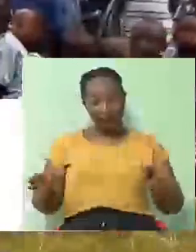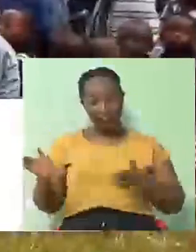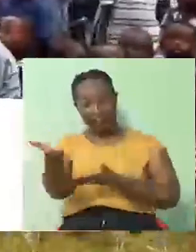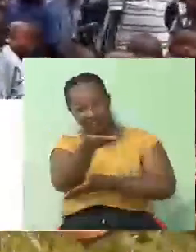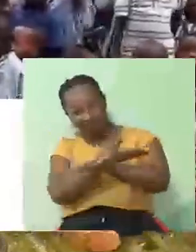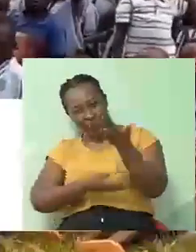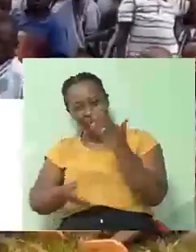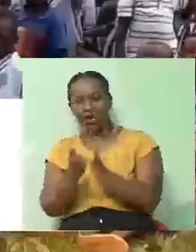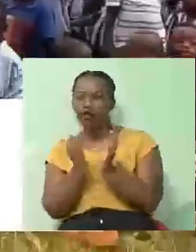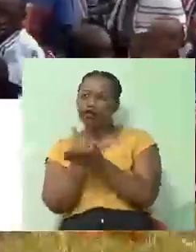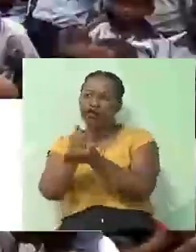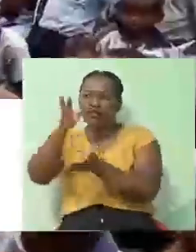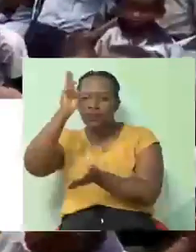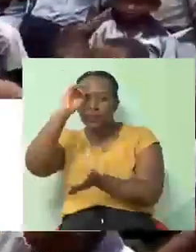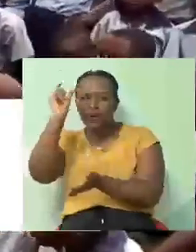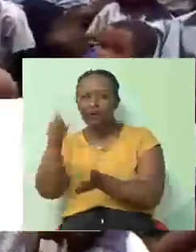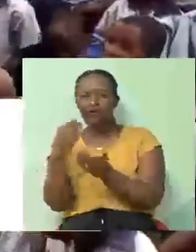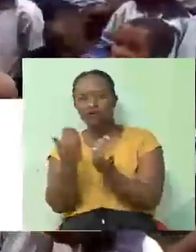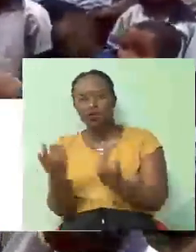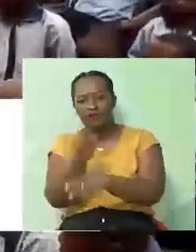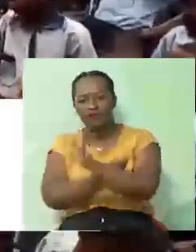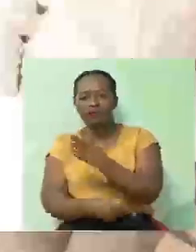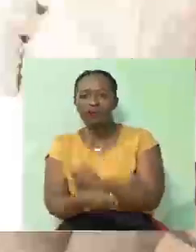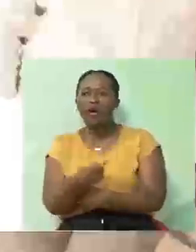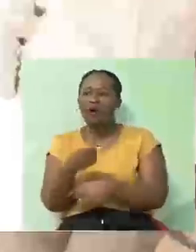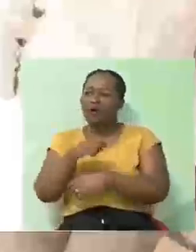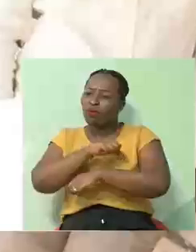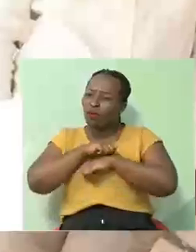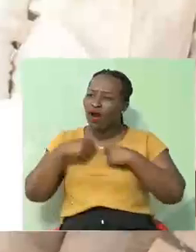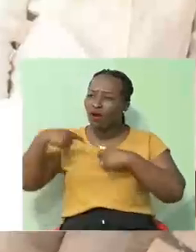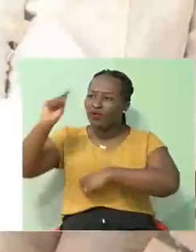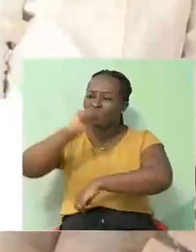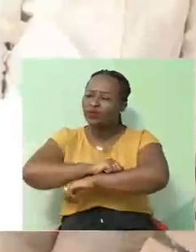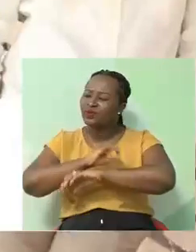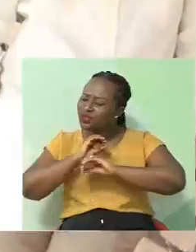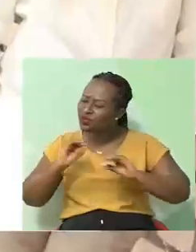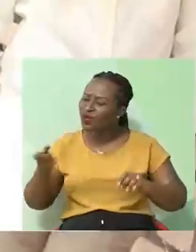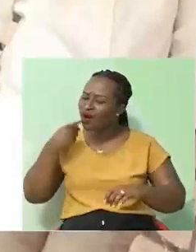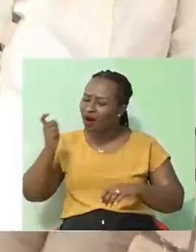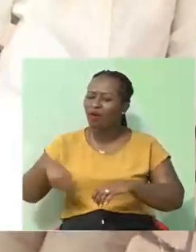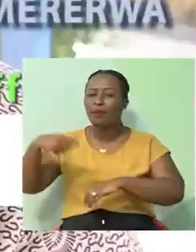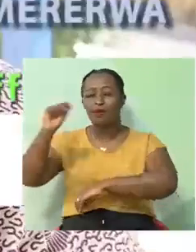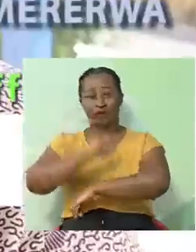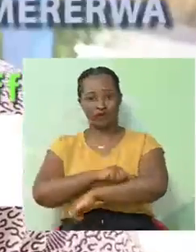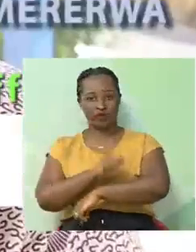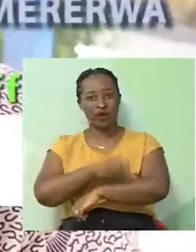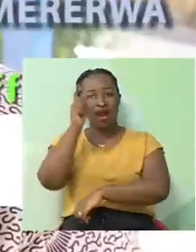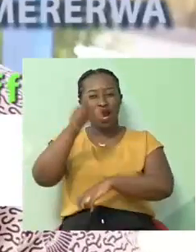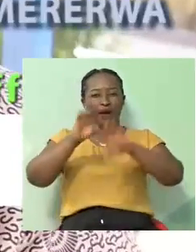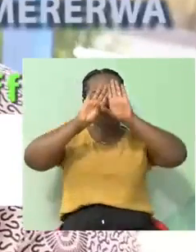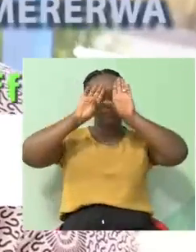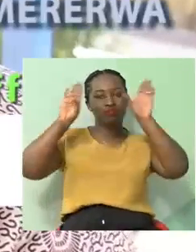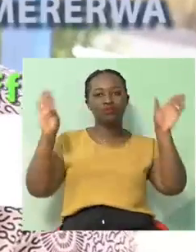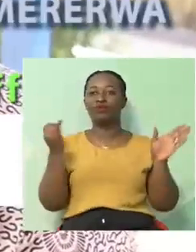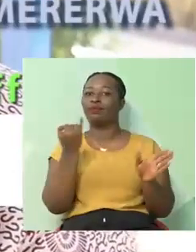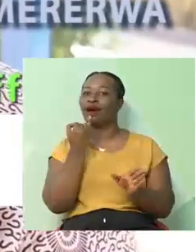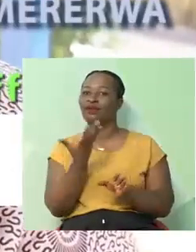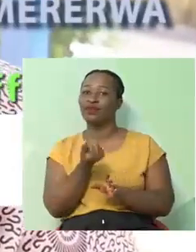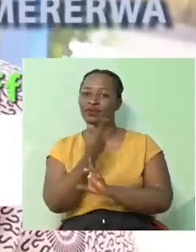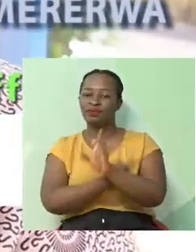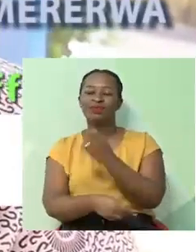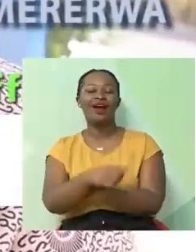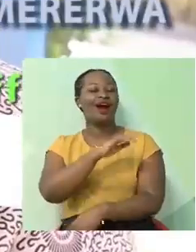hanyuma hagakurikiraho ibiganiro byibutsa abantu bose ko umwana ufite ubumuga atagomba kubuzwa uburenganzira bwe bwo kugana ishuri kugira ngo yumve ko umwana ufite